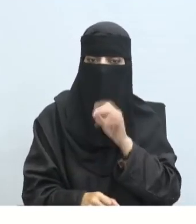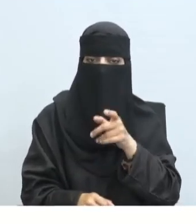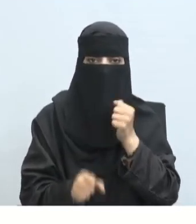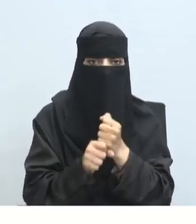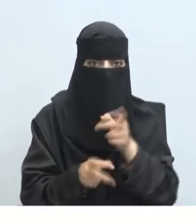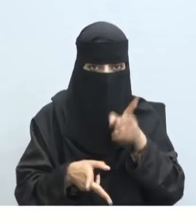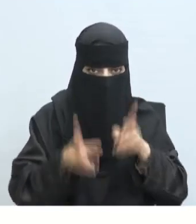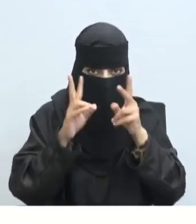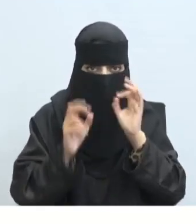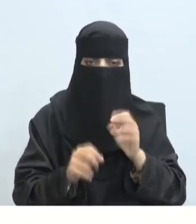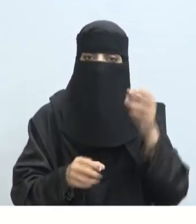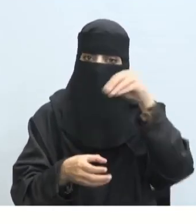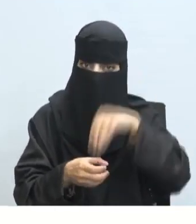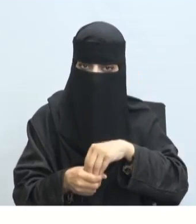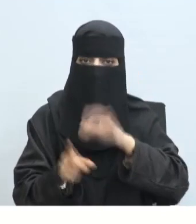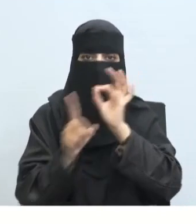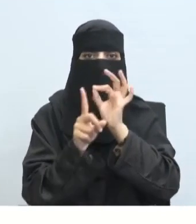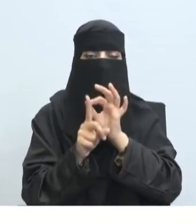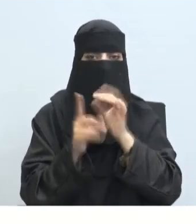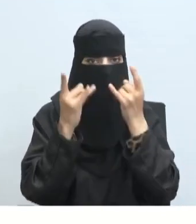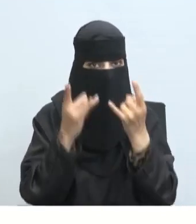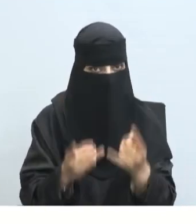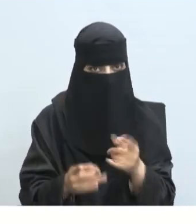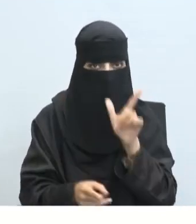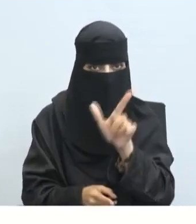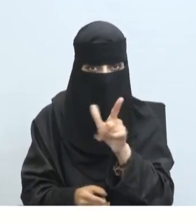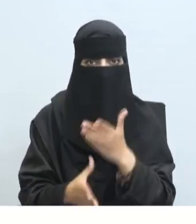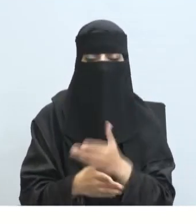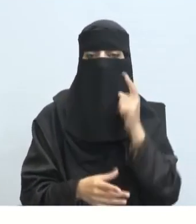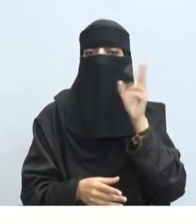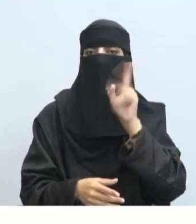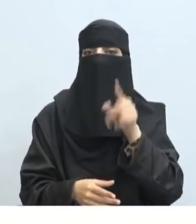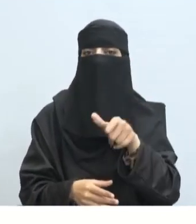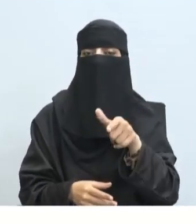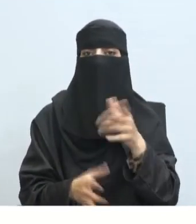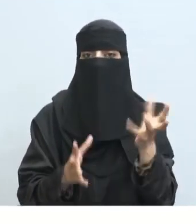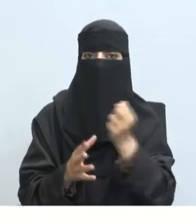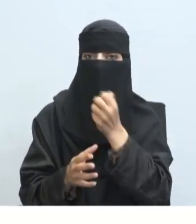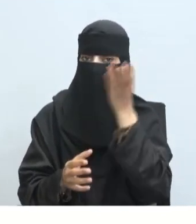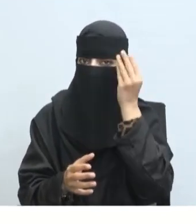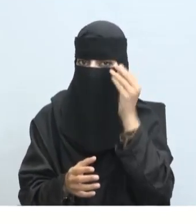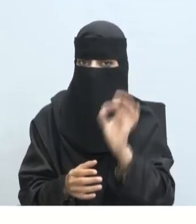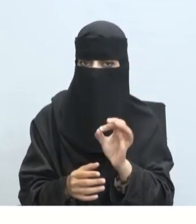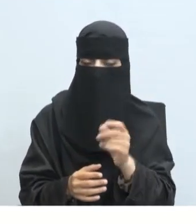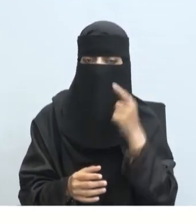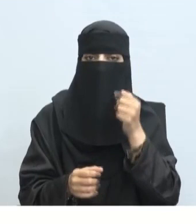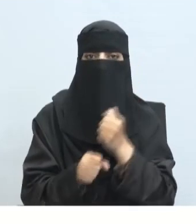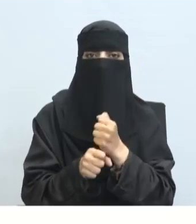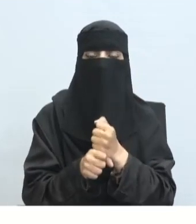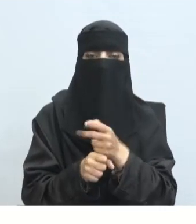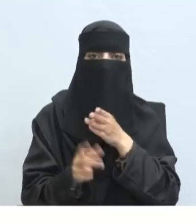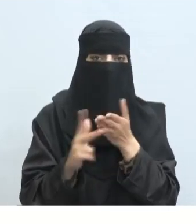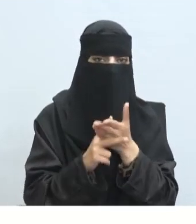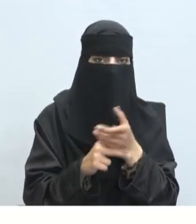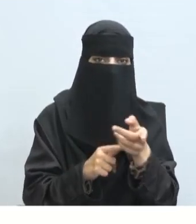فعاليه لابد ان وضع الاهداف الصحيحه بعد ذلك نستطيع جمع المعلومات سواء من